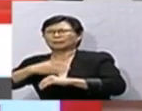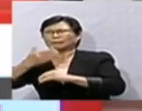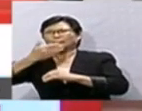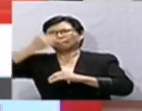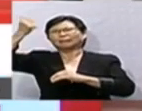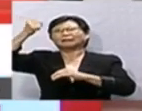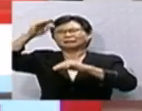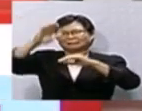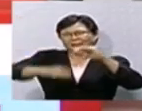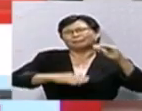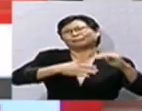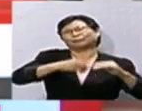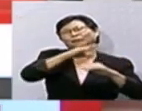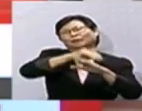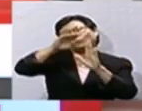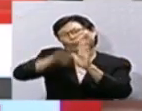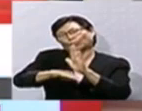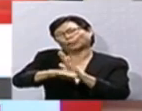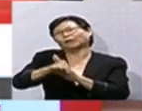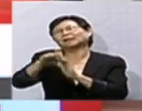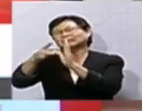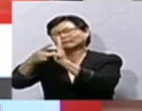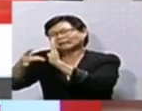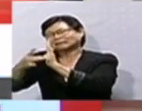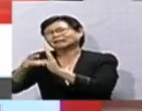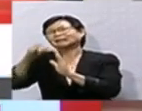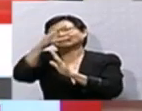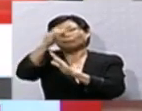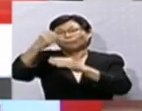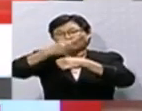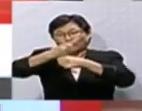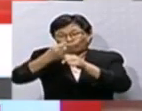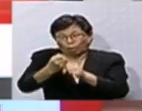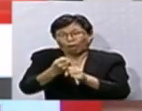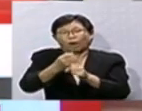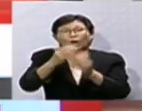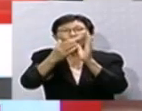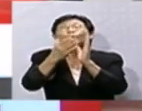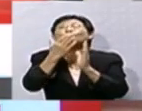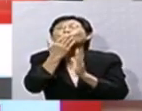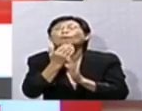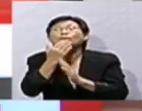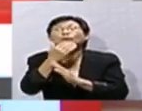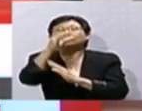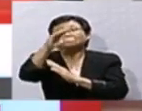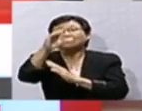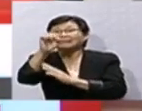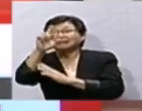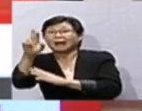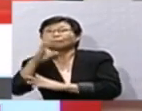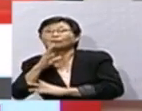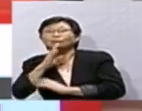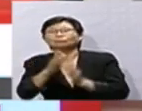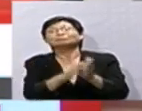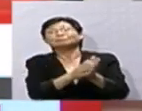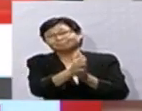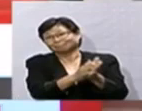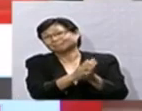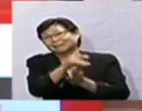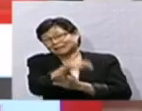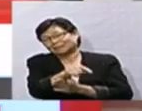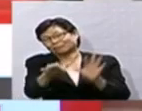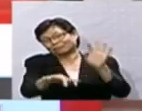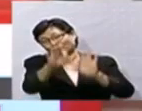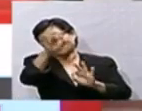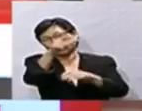dan kurang kolesterol. Syarikat pengeluar gula Malaysia Central Sugars Refinery CSR berkata usaha ini akan memberi